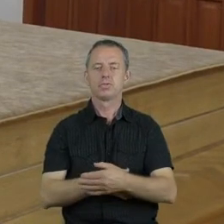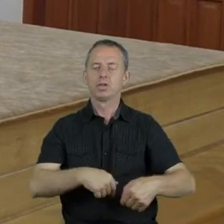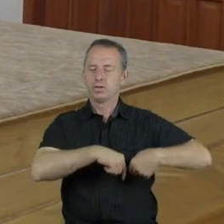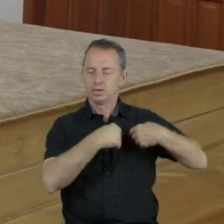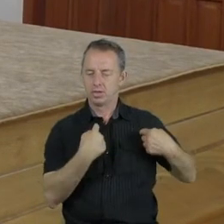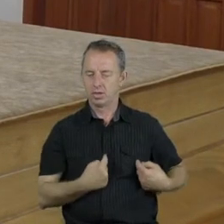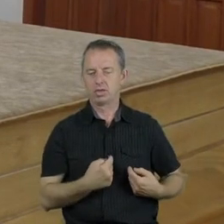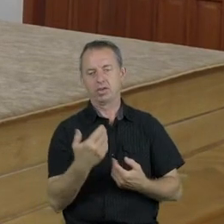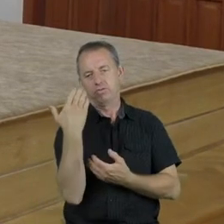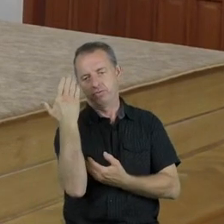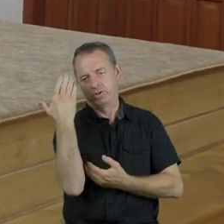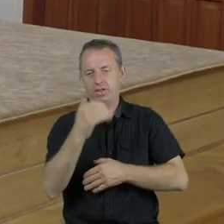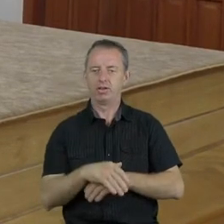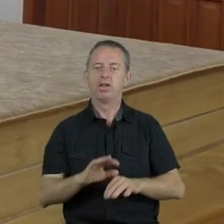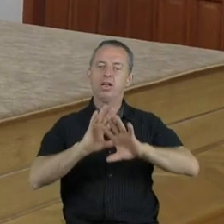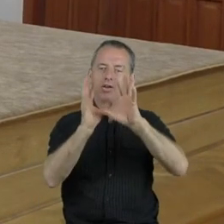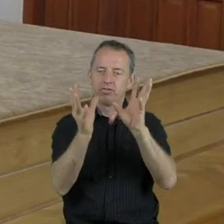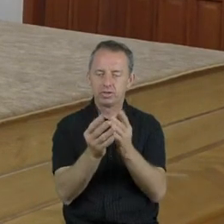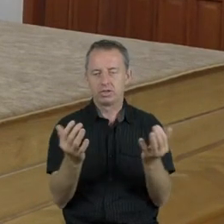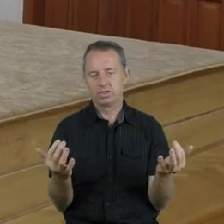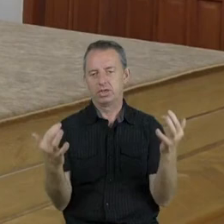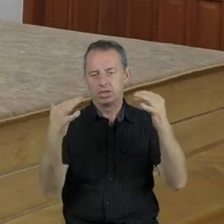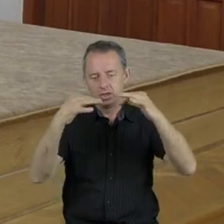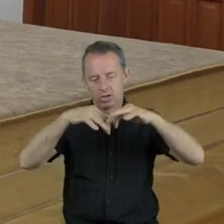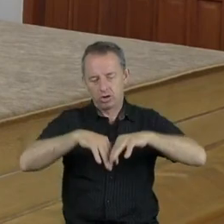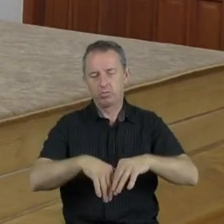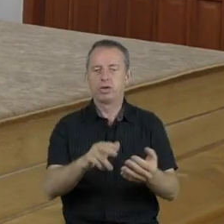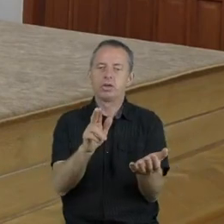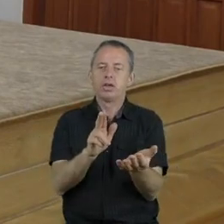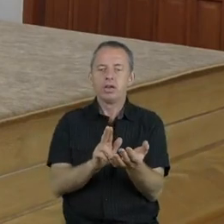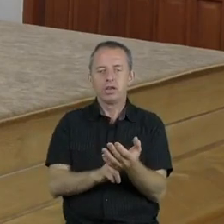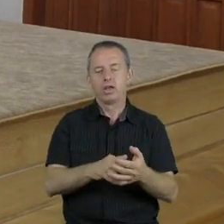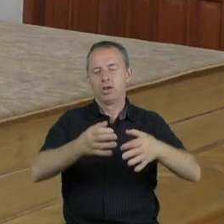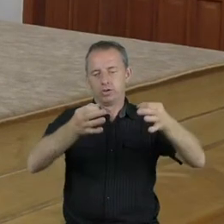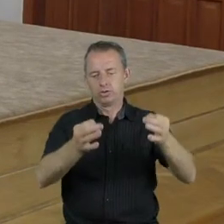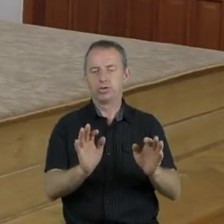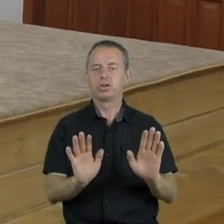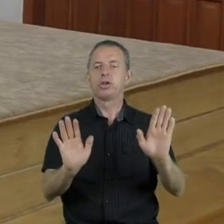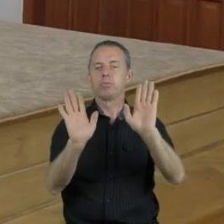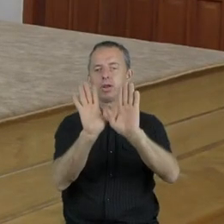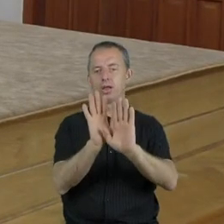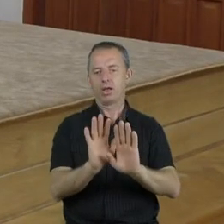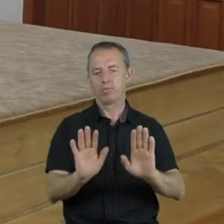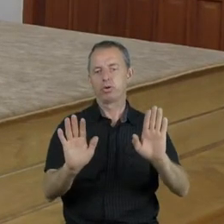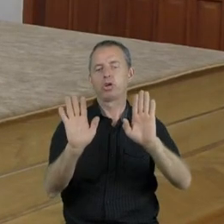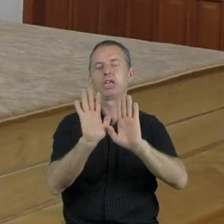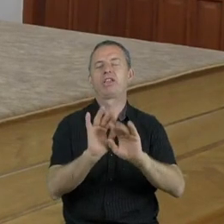Serdecznie witam wszystkich zgromadzonych na dzisiejszym nabożeństwie.